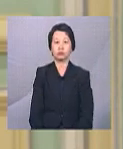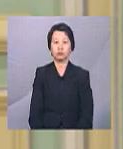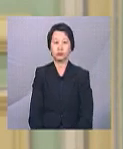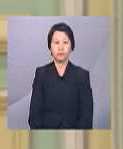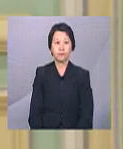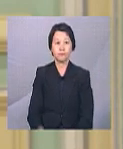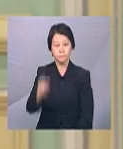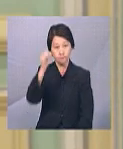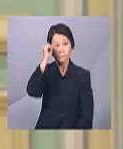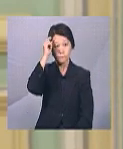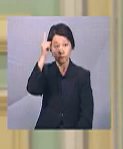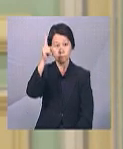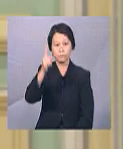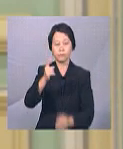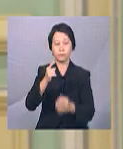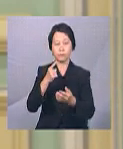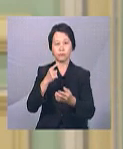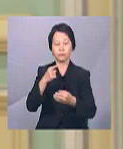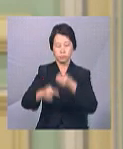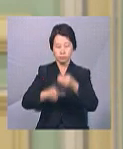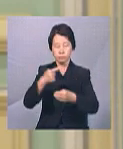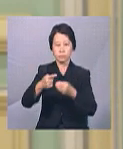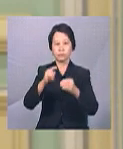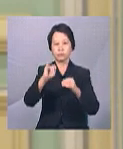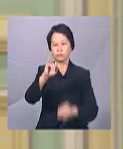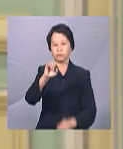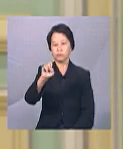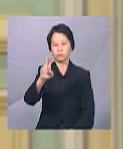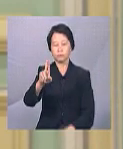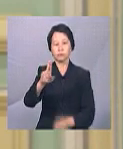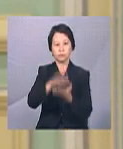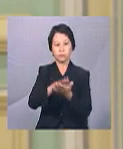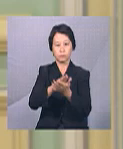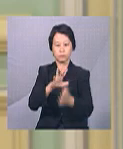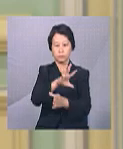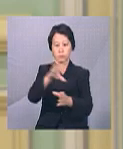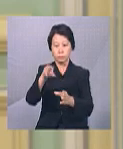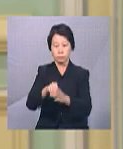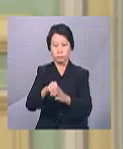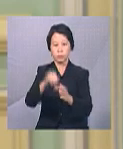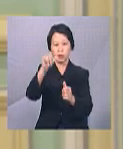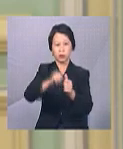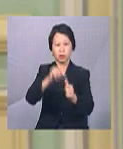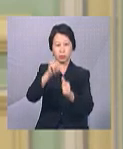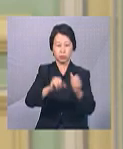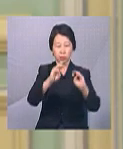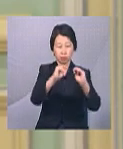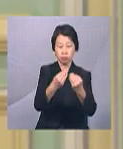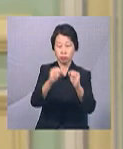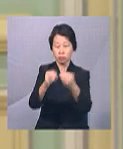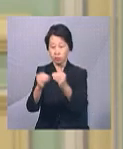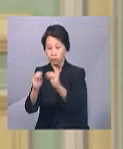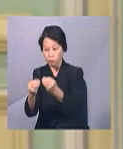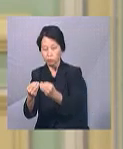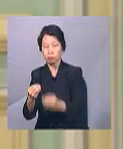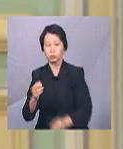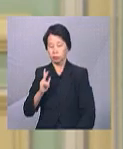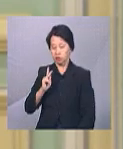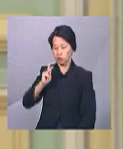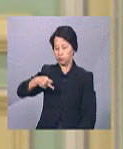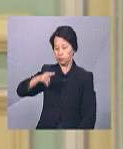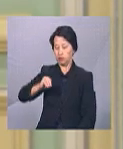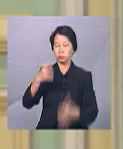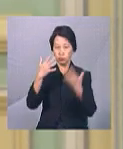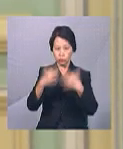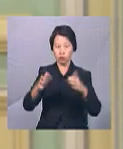menyadari bahwa isu persekolahan ini melibatkan hampir setiap lapisan masyarakat GPM telah